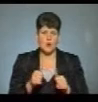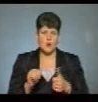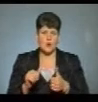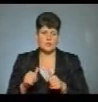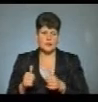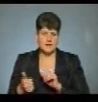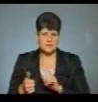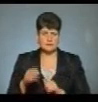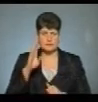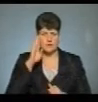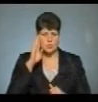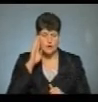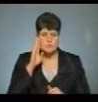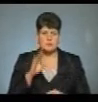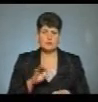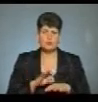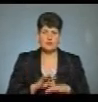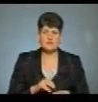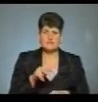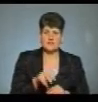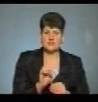добровольчого українського корпусу відбувається з